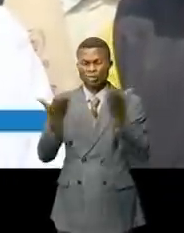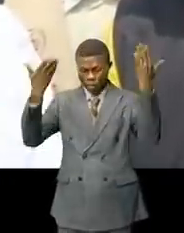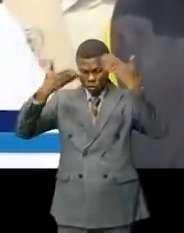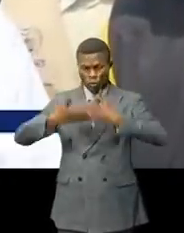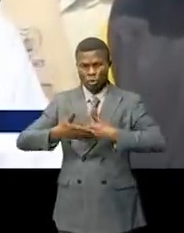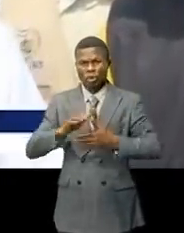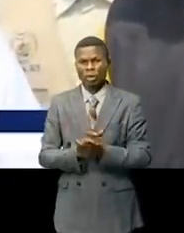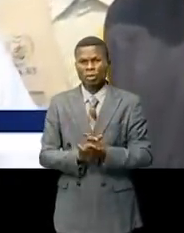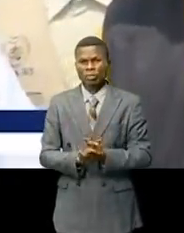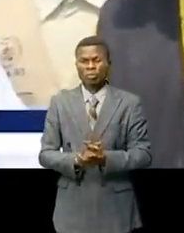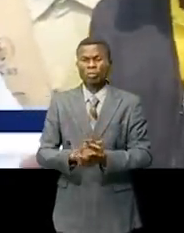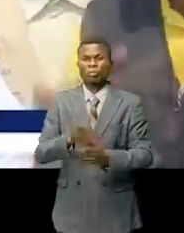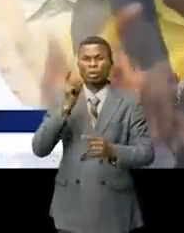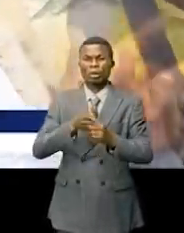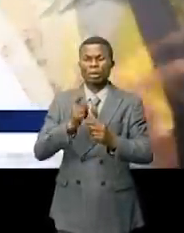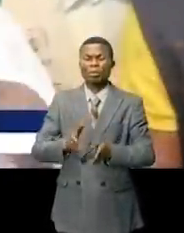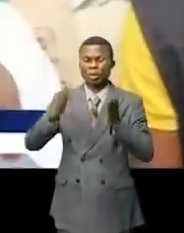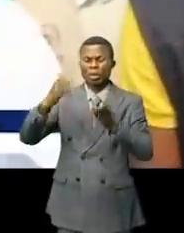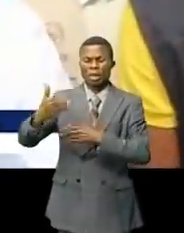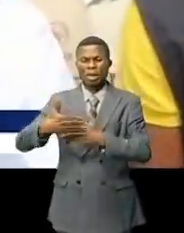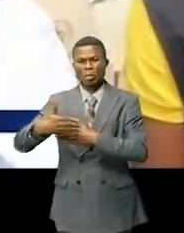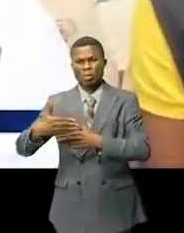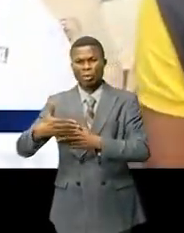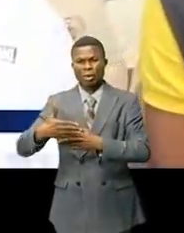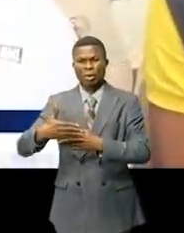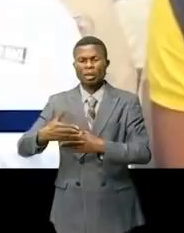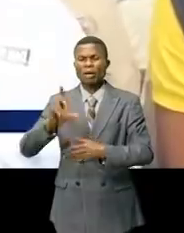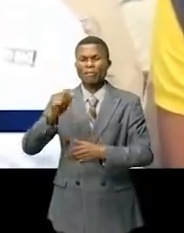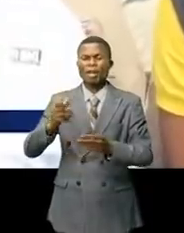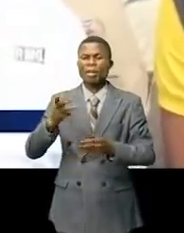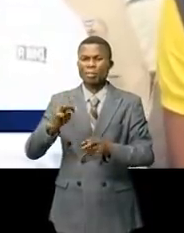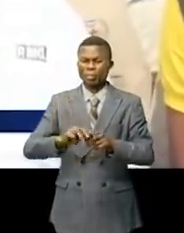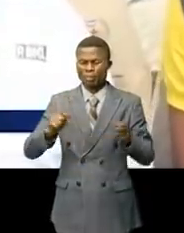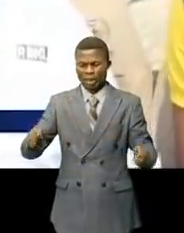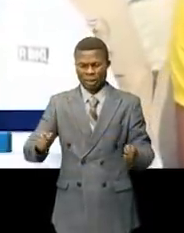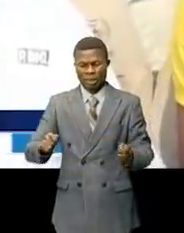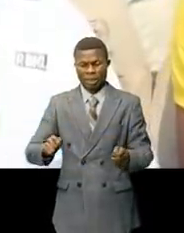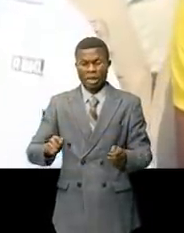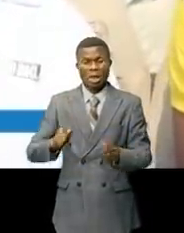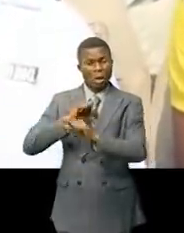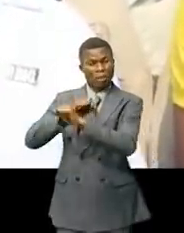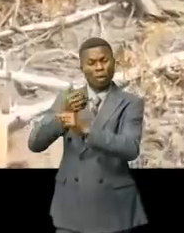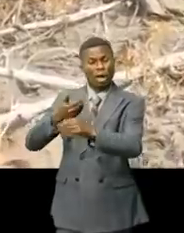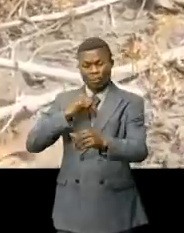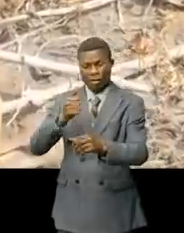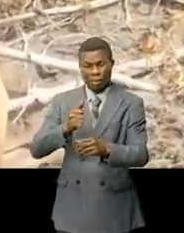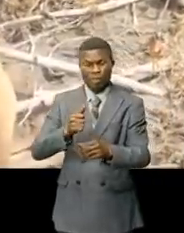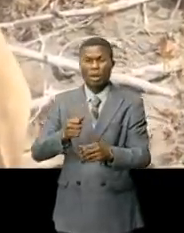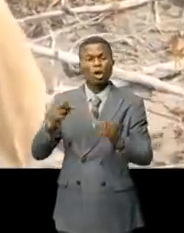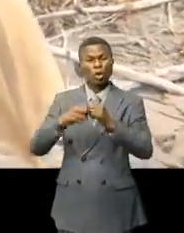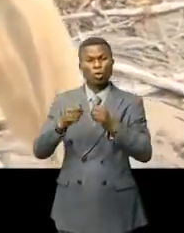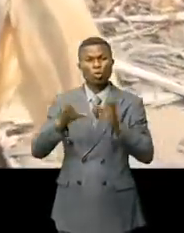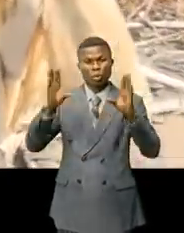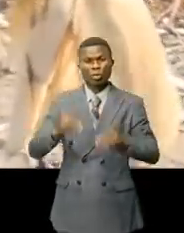les pilotes est pratiquement 20 m cette érosion et si on ne fait pas attention ce plan avait déjà 6